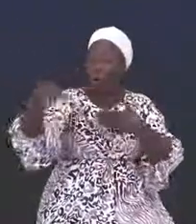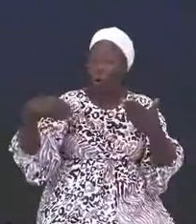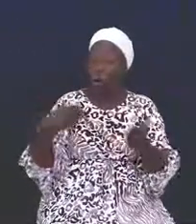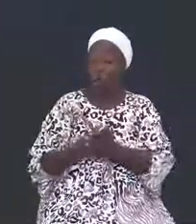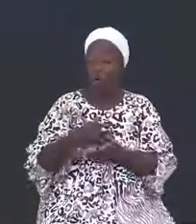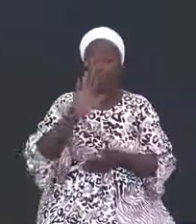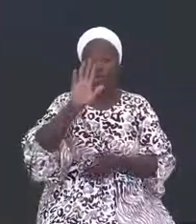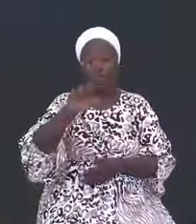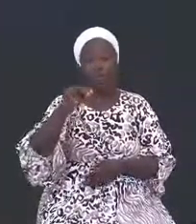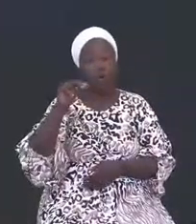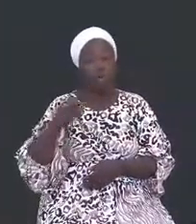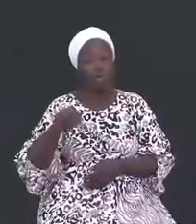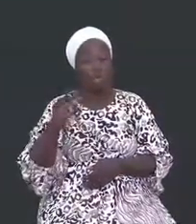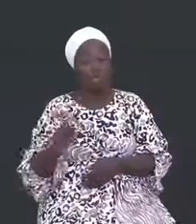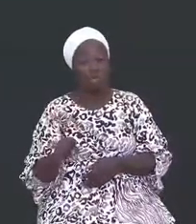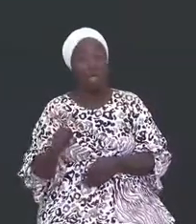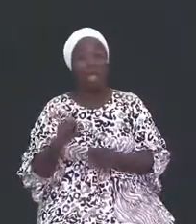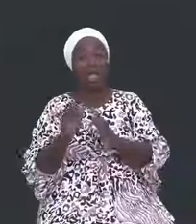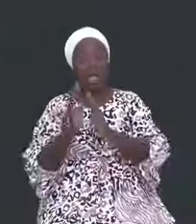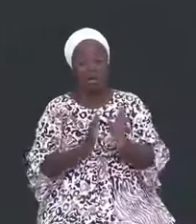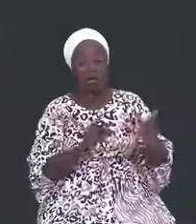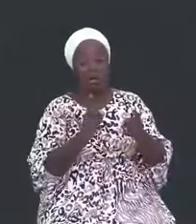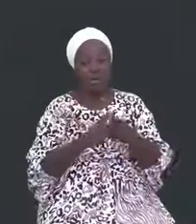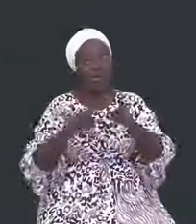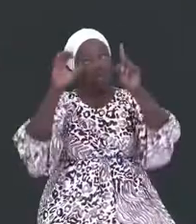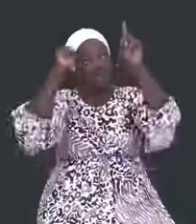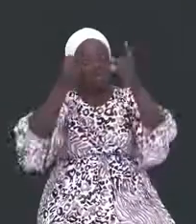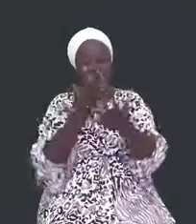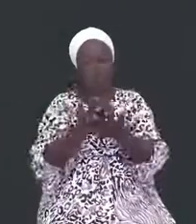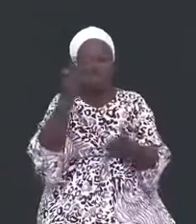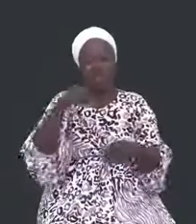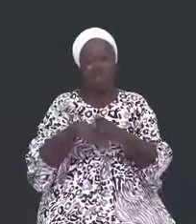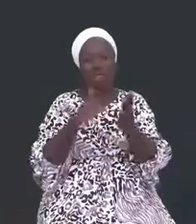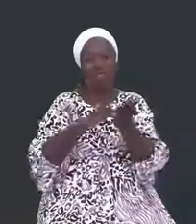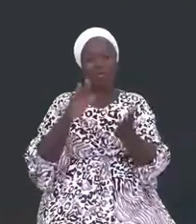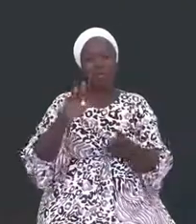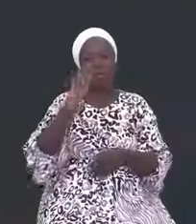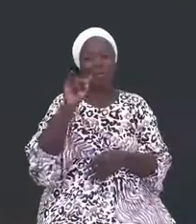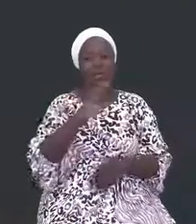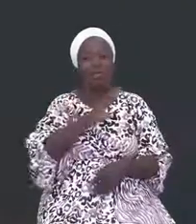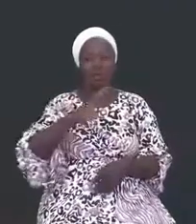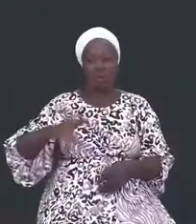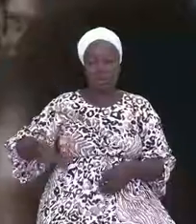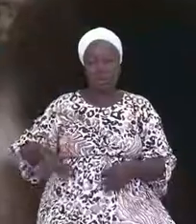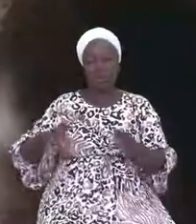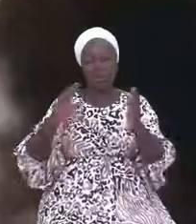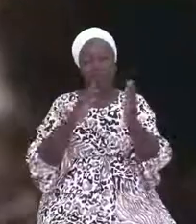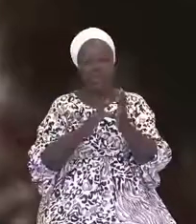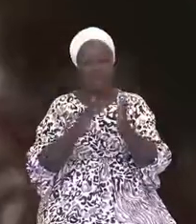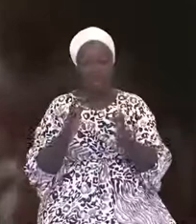besoins selon sa richesse avec gloire en Jésus-Christ.